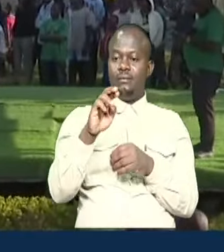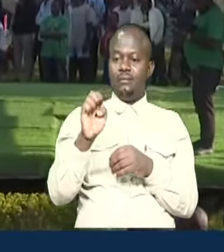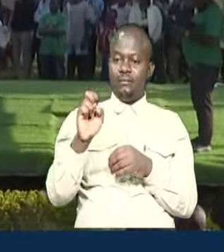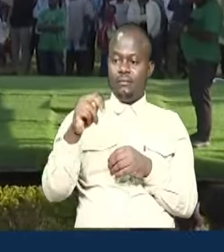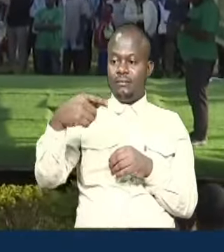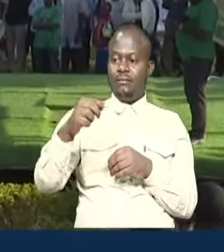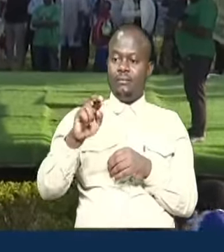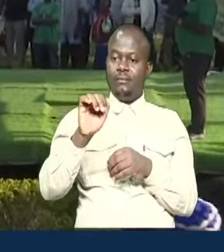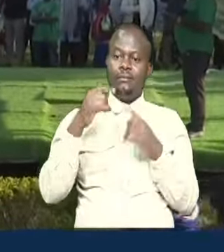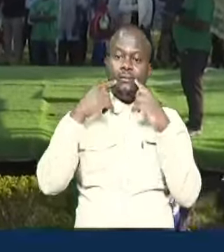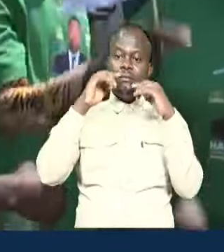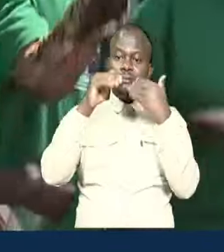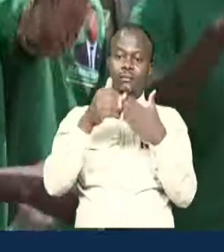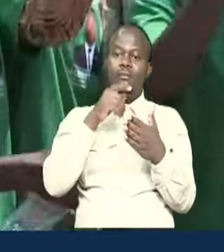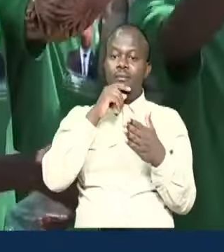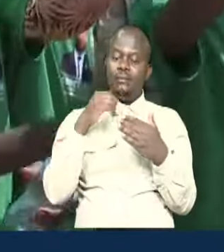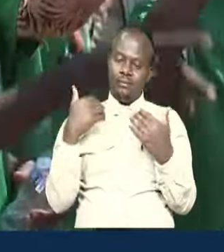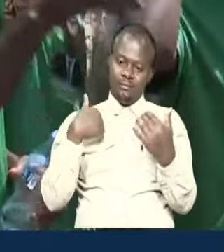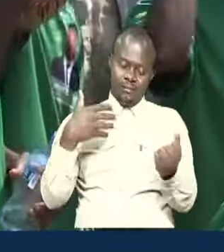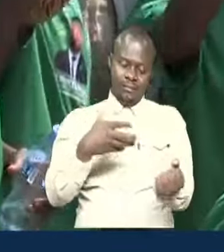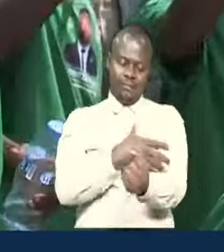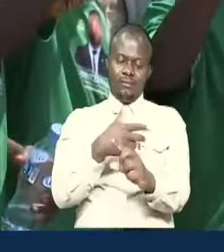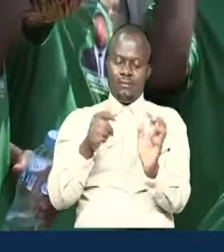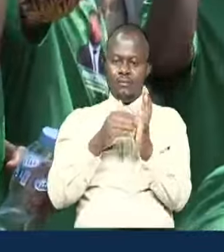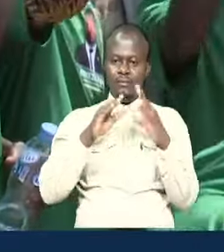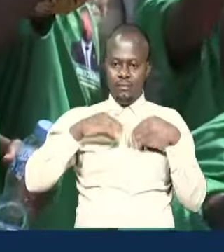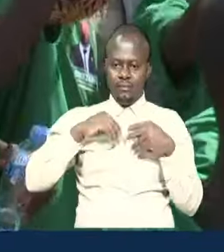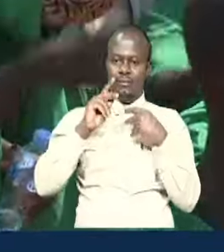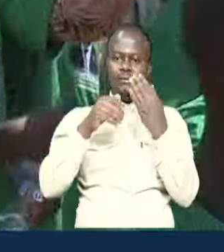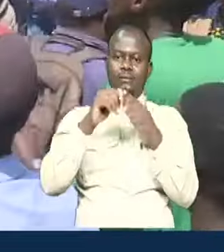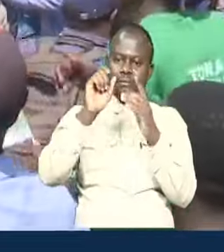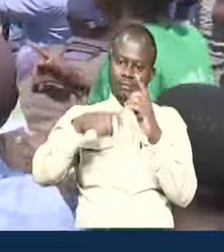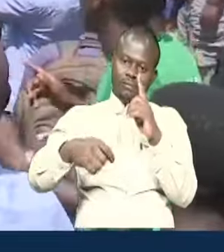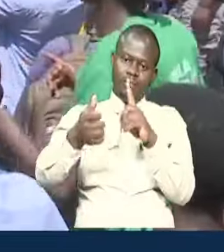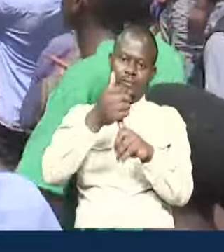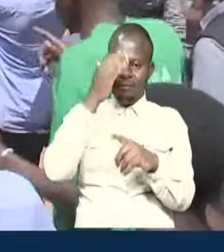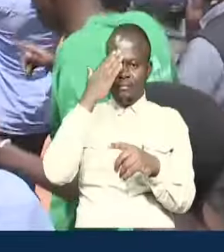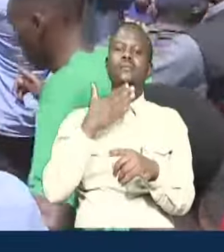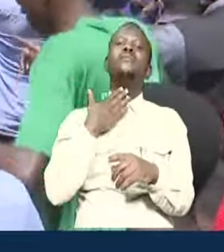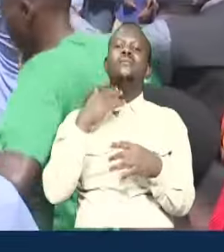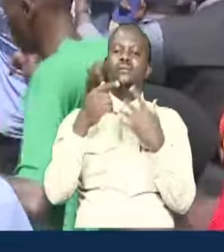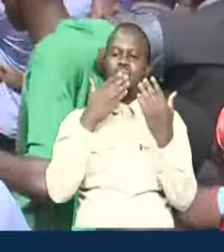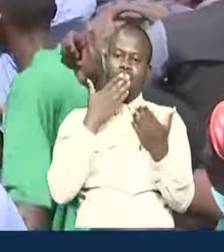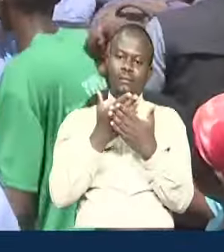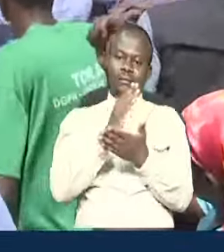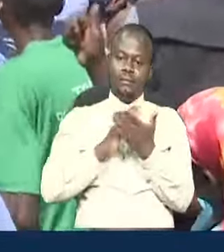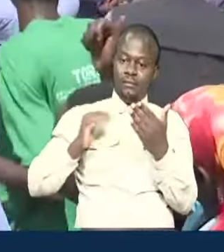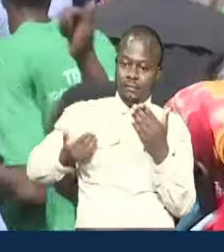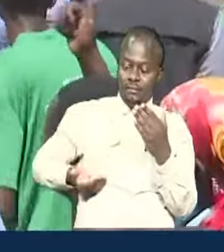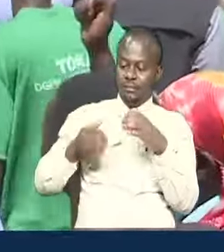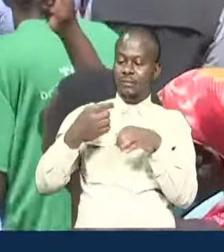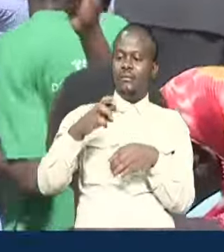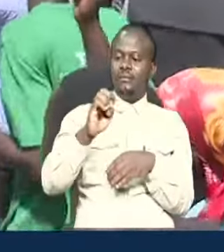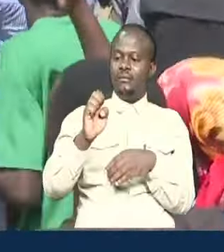wabo Frank Habineza ari umugabo ushoboye kandi cyo yemereye abaturage akigeraho kuko abifuriza ibyiza bamwe mu bagore bo mu ishyaka Green